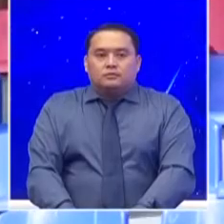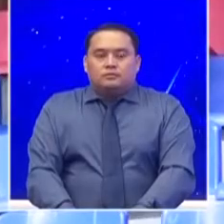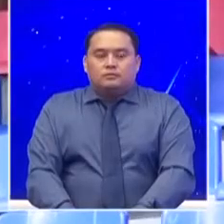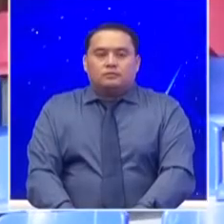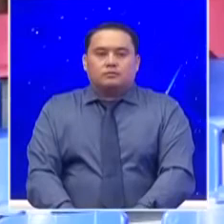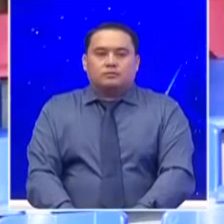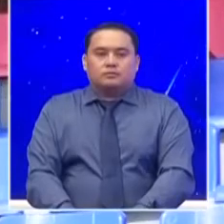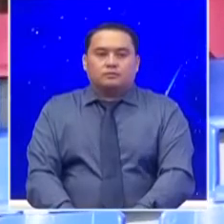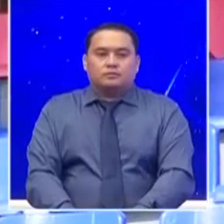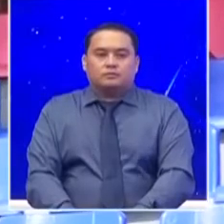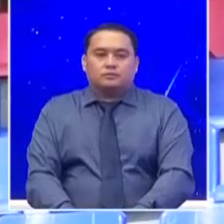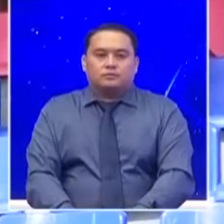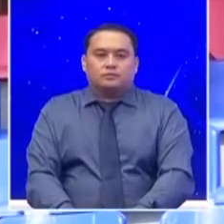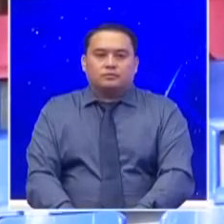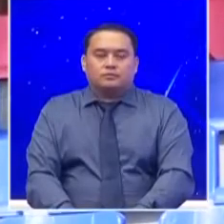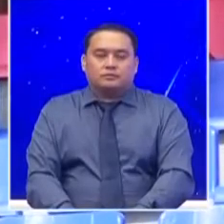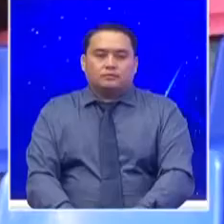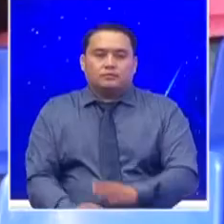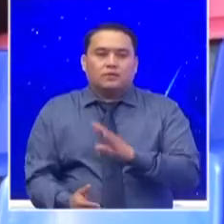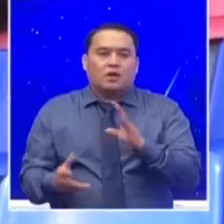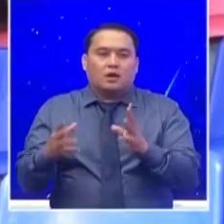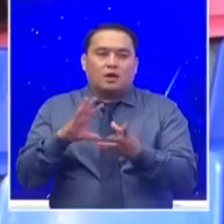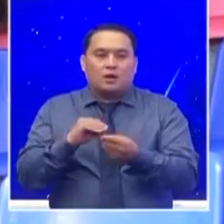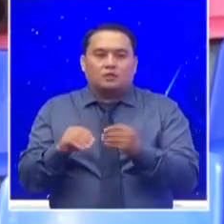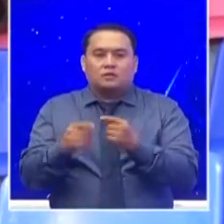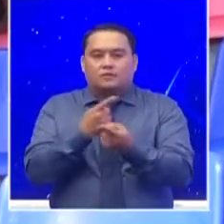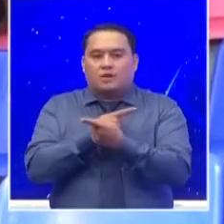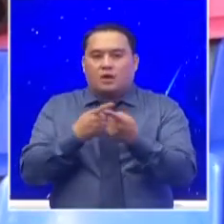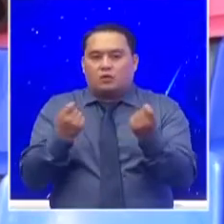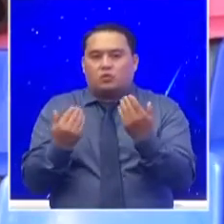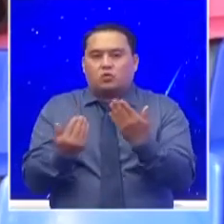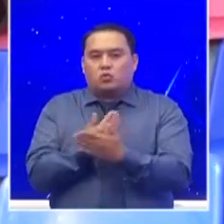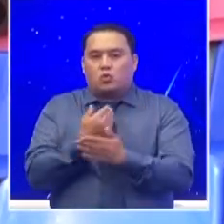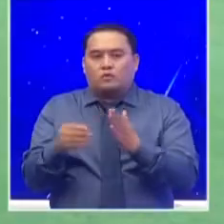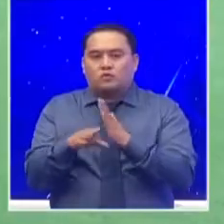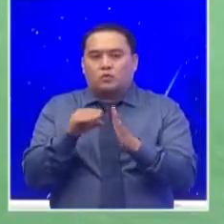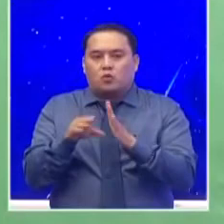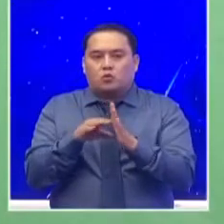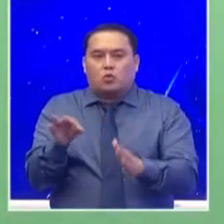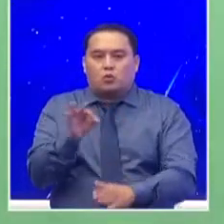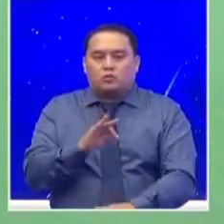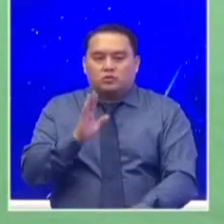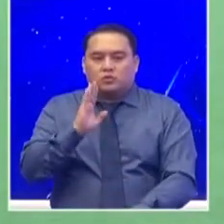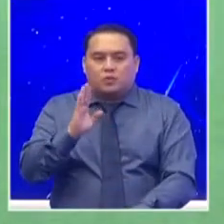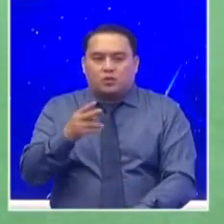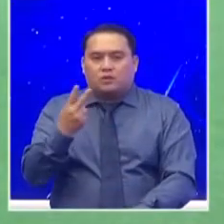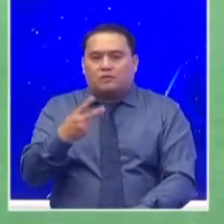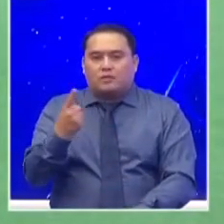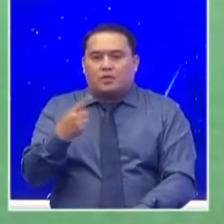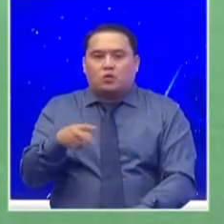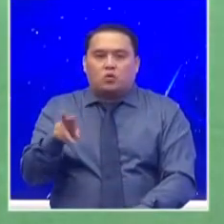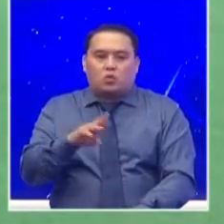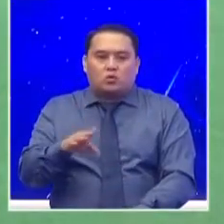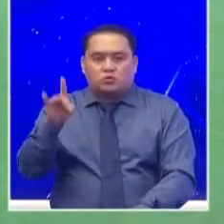Итоги соревнования будут выявлены уже в четверг. Тогда и станут известны новые члены сборной области. И уже 21